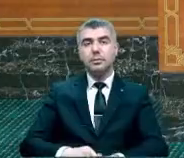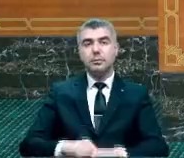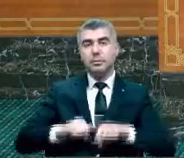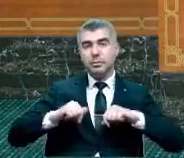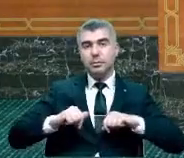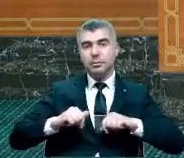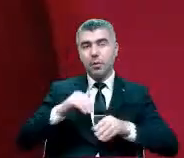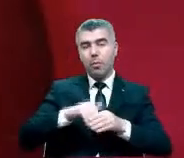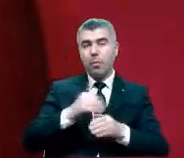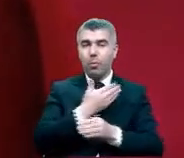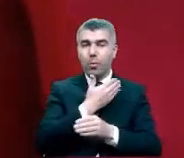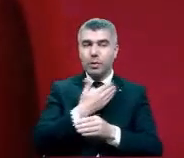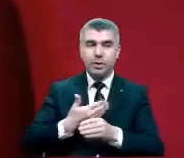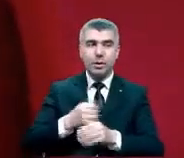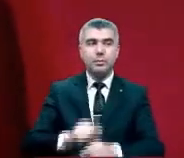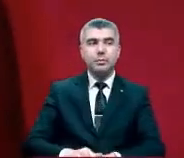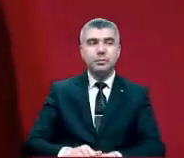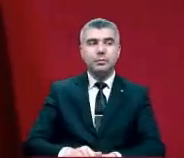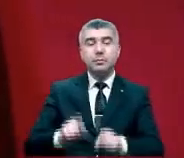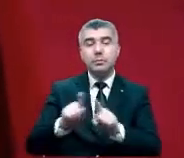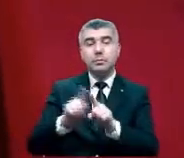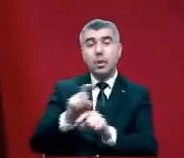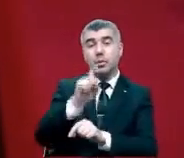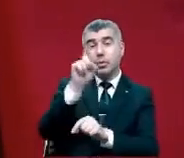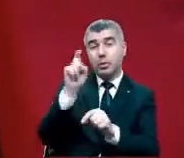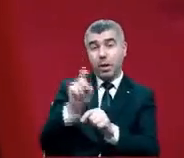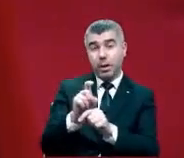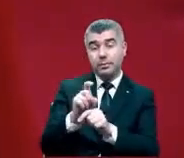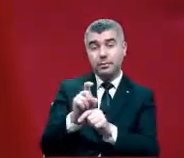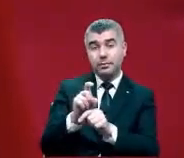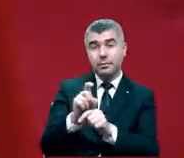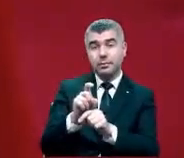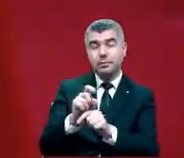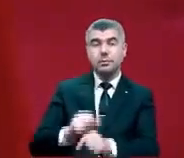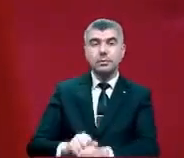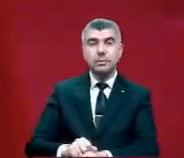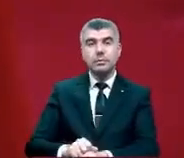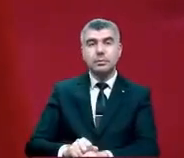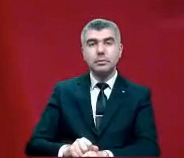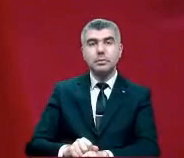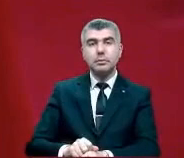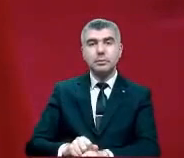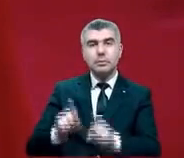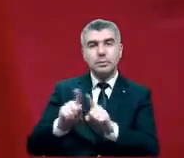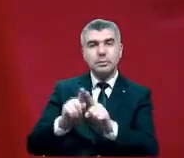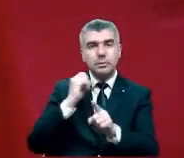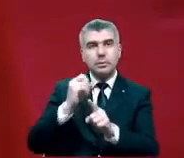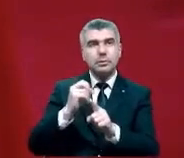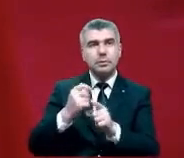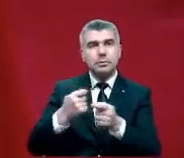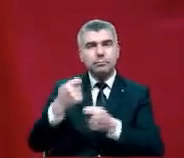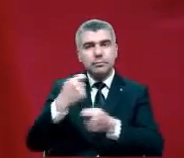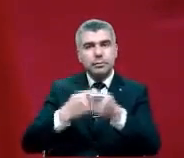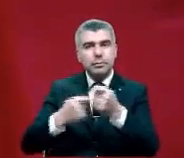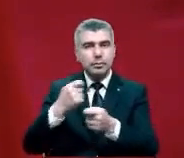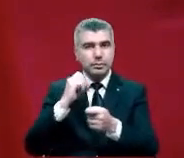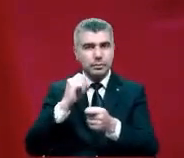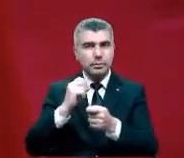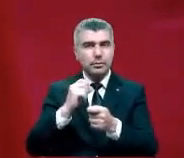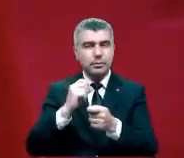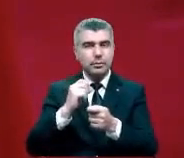سيد المستشار المحترم، يعني في السؤال ديالكم تتكلموا على الرواج المينائي ديال البضائع اظن.